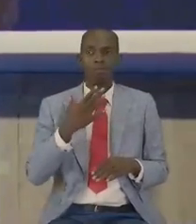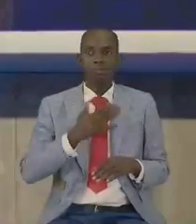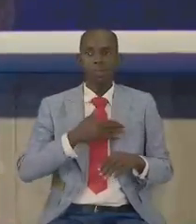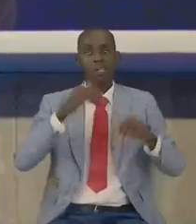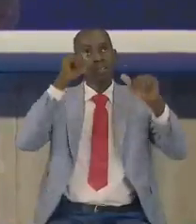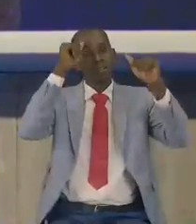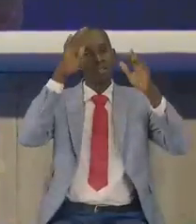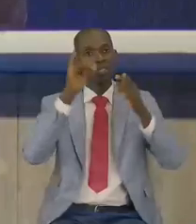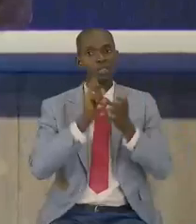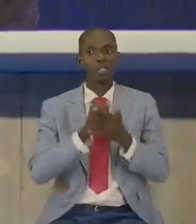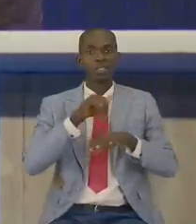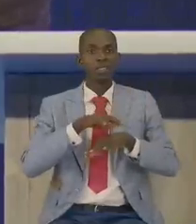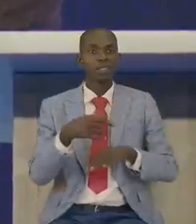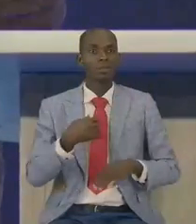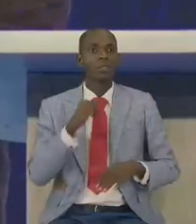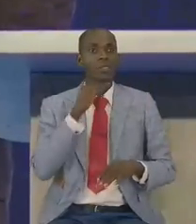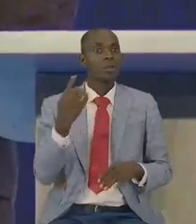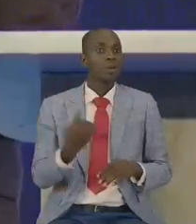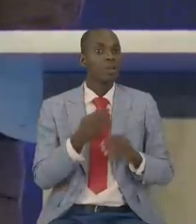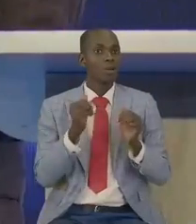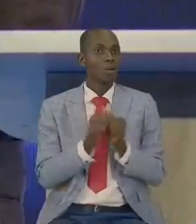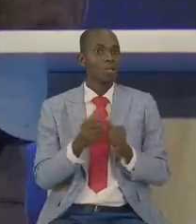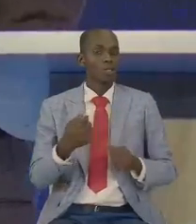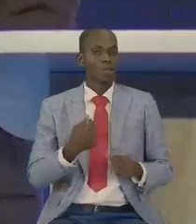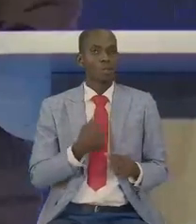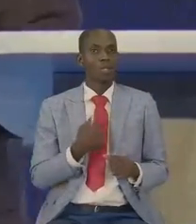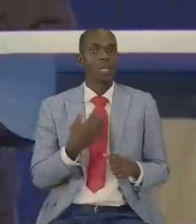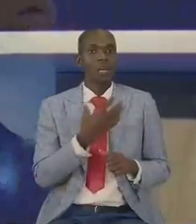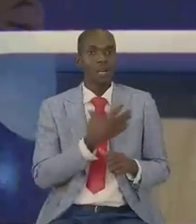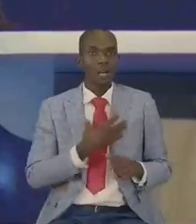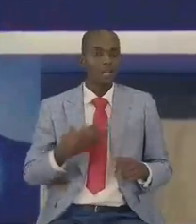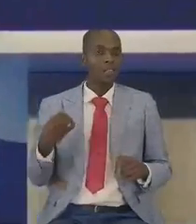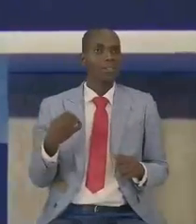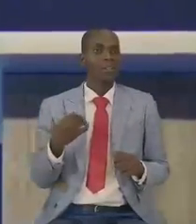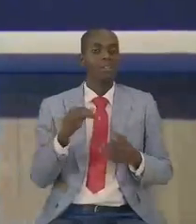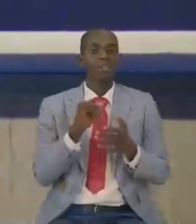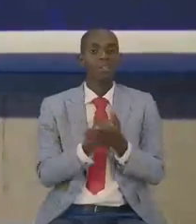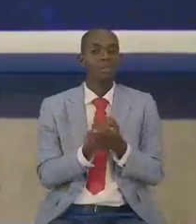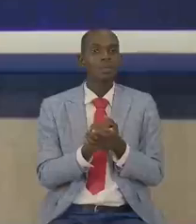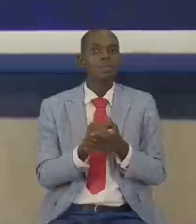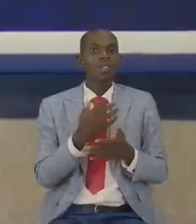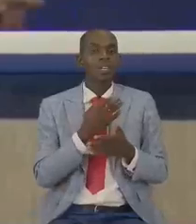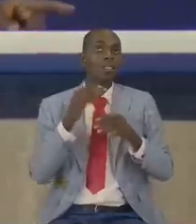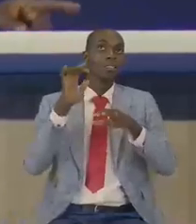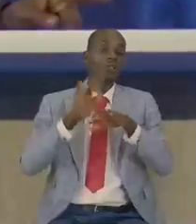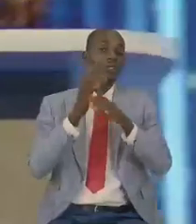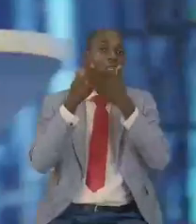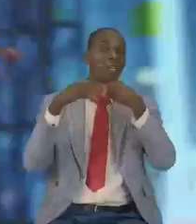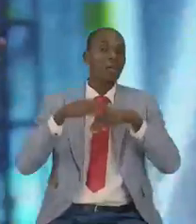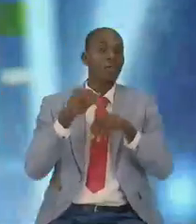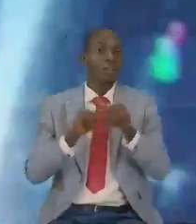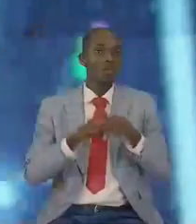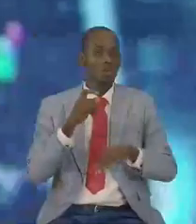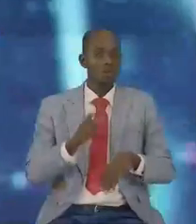qui m'a envoyé est toujours avec moi. Et il est aussi élancé que le ciel et il atteint le ciel à tout moment. Et